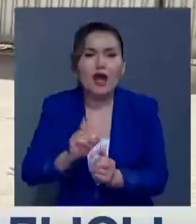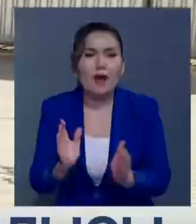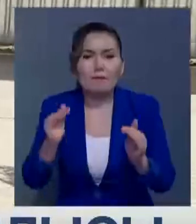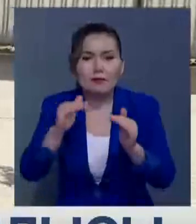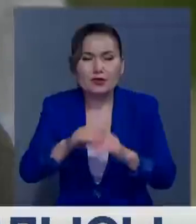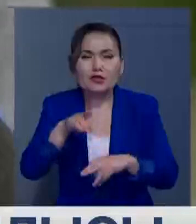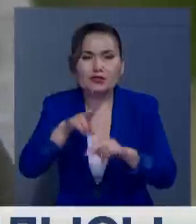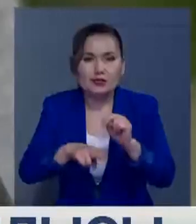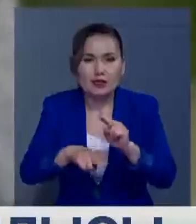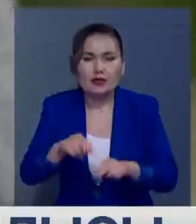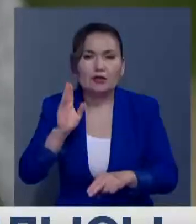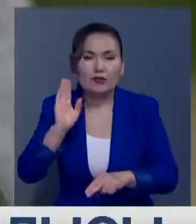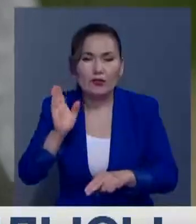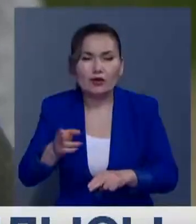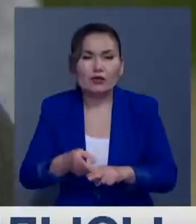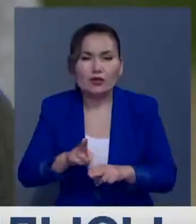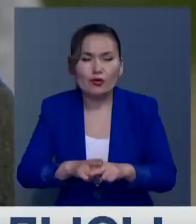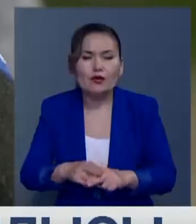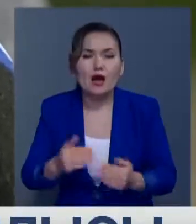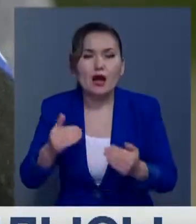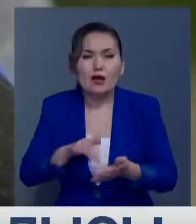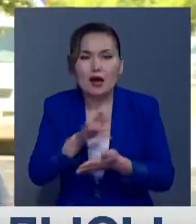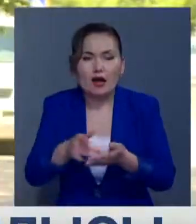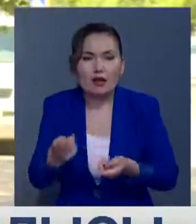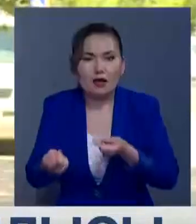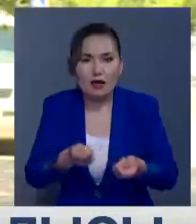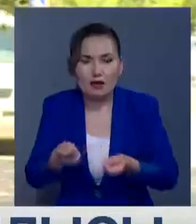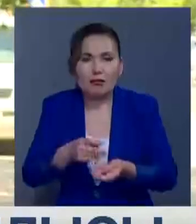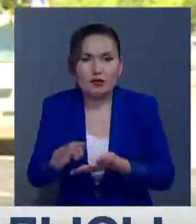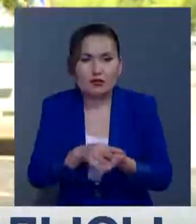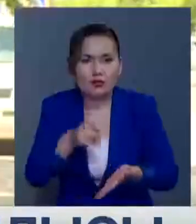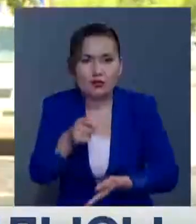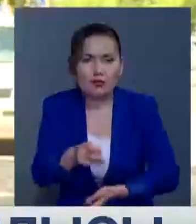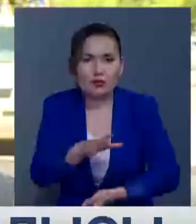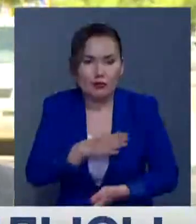сауалды қалалық сәулет құрылысы басқармасына жолдаған едік. Сөйтсе...